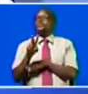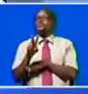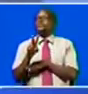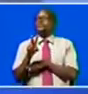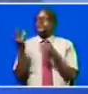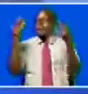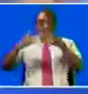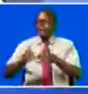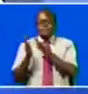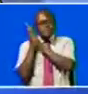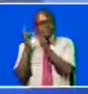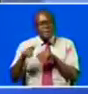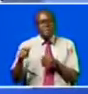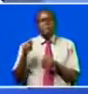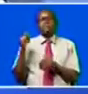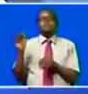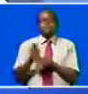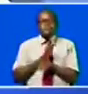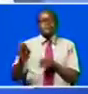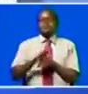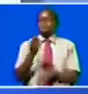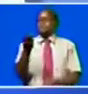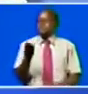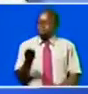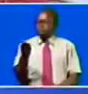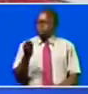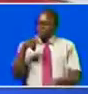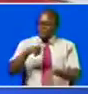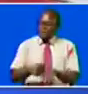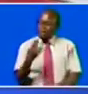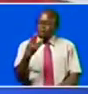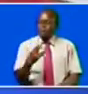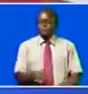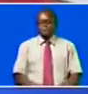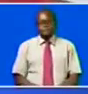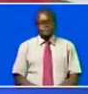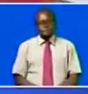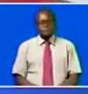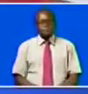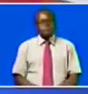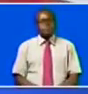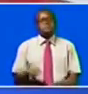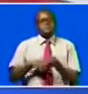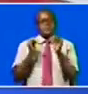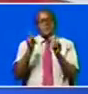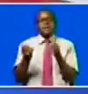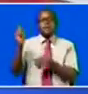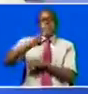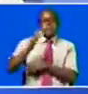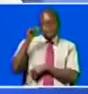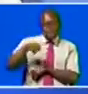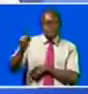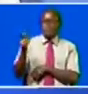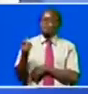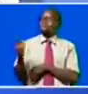wapumzike. Wewe unafanya nini kwa simu mpaka saa 8 za usiku, saa 10? Kumekucha, after midnight huwa nasema ni siku mpya imeanza. Kwa nini